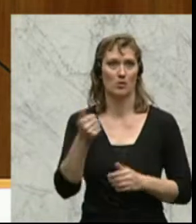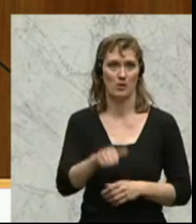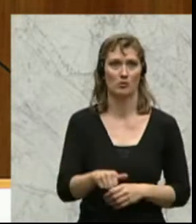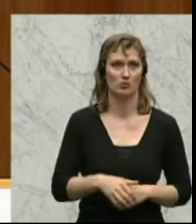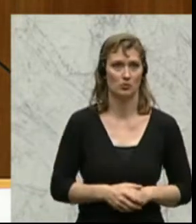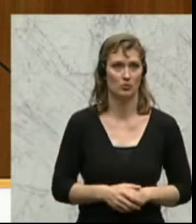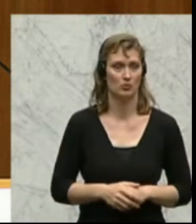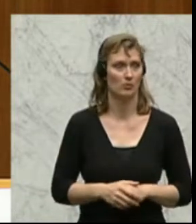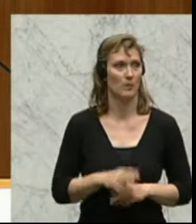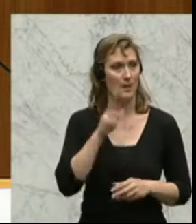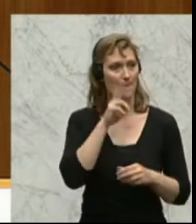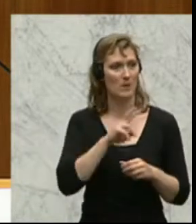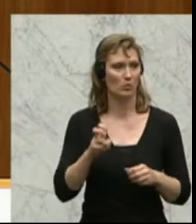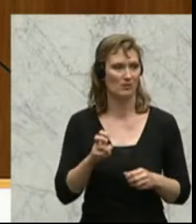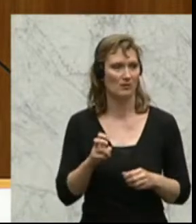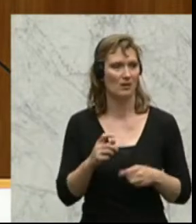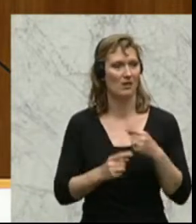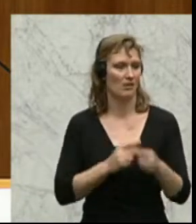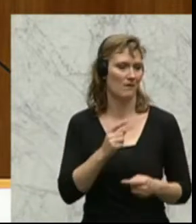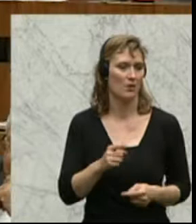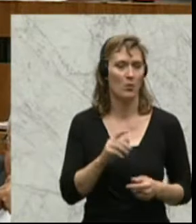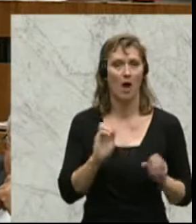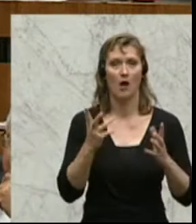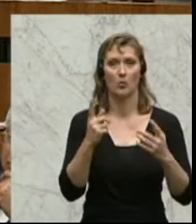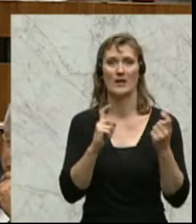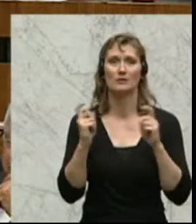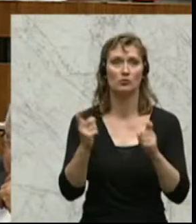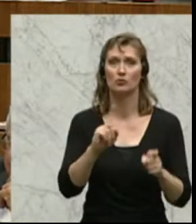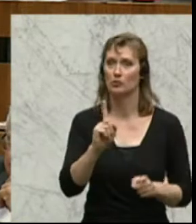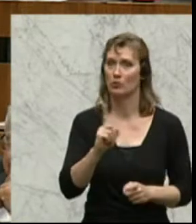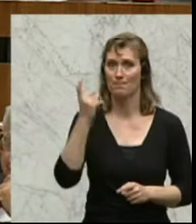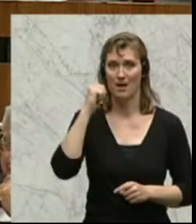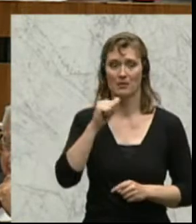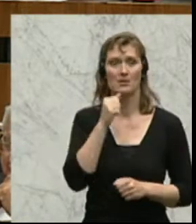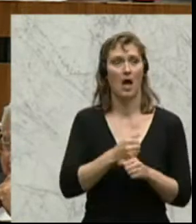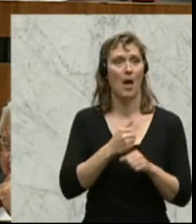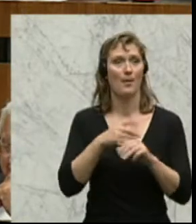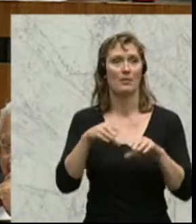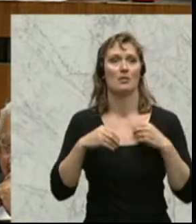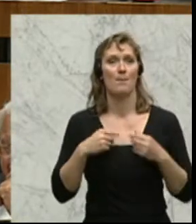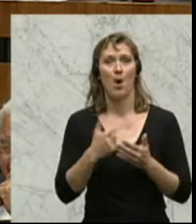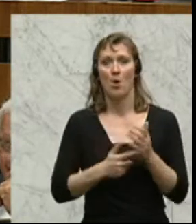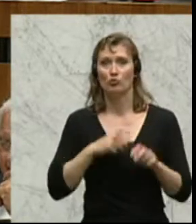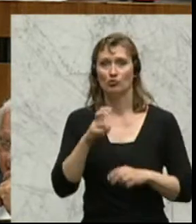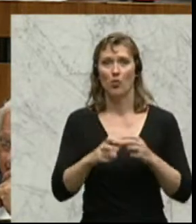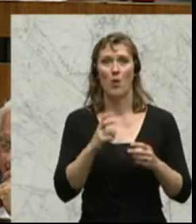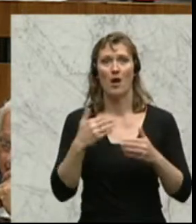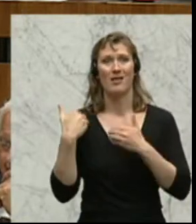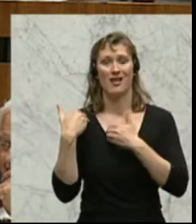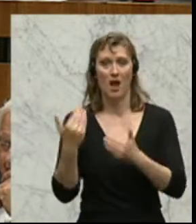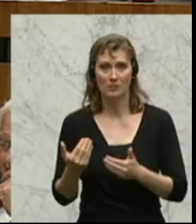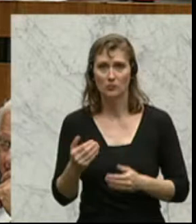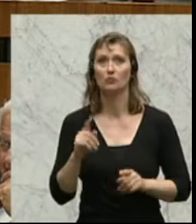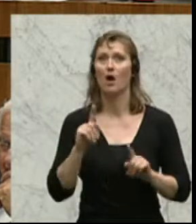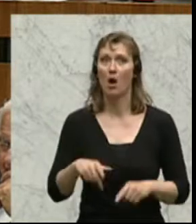aktuellen Diskussion sollte man aber nicht übersehen, dass die Arbeitnehmer nicht nur bei der Lohnsteuer entlastet werden müssen, sondern auch bei den